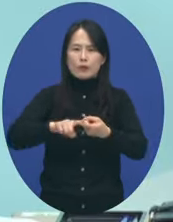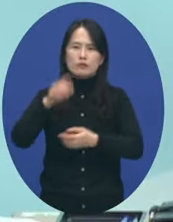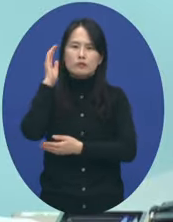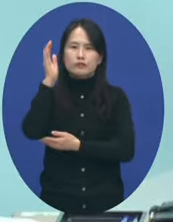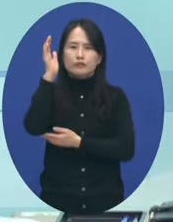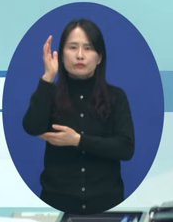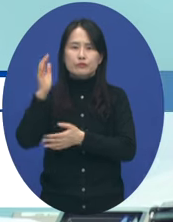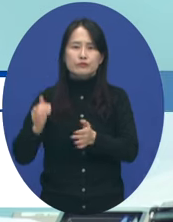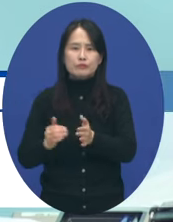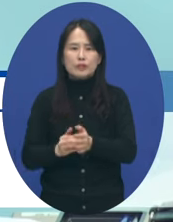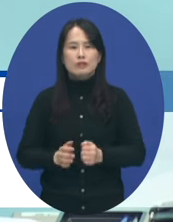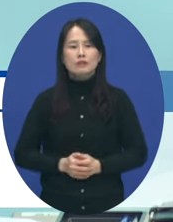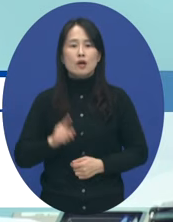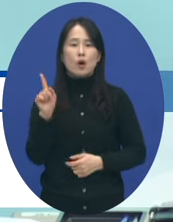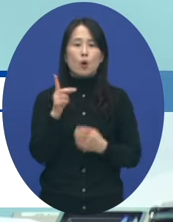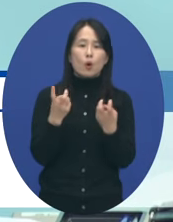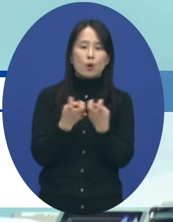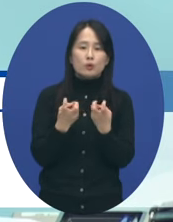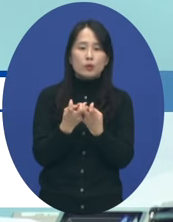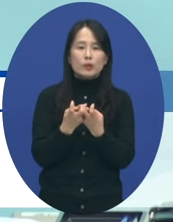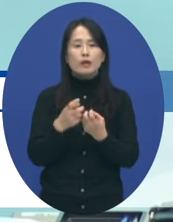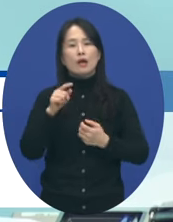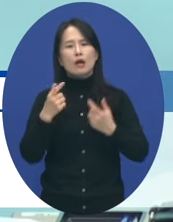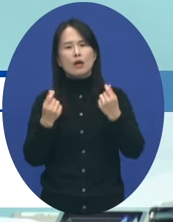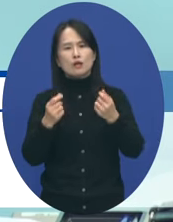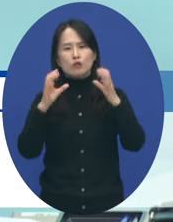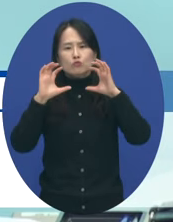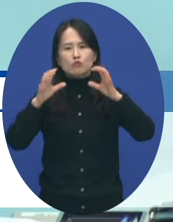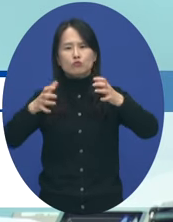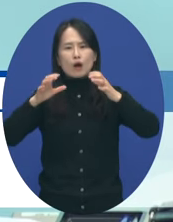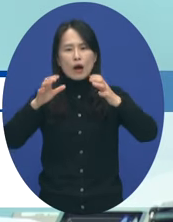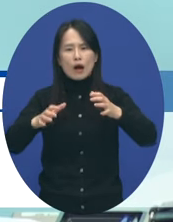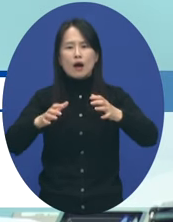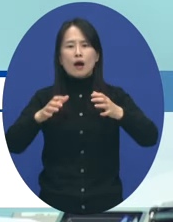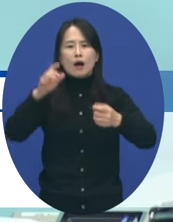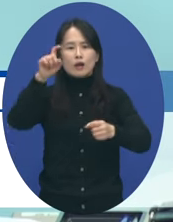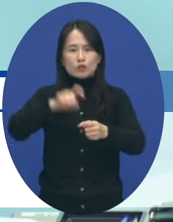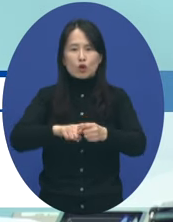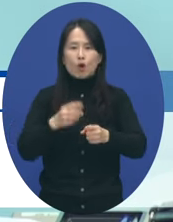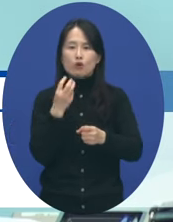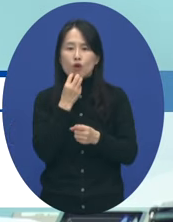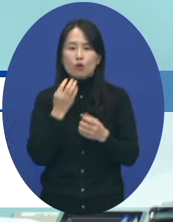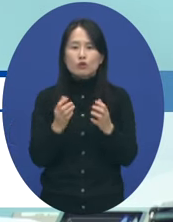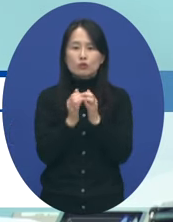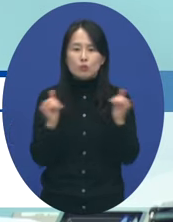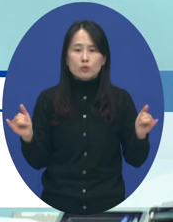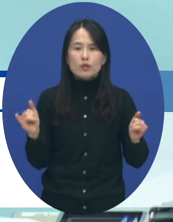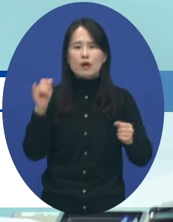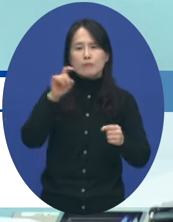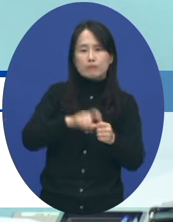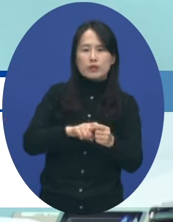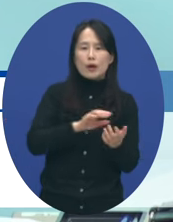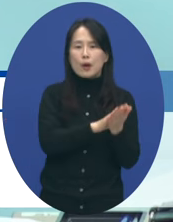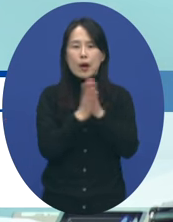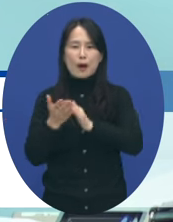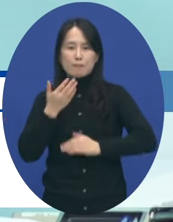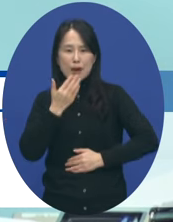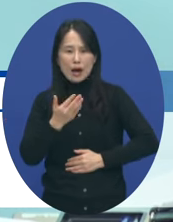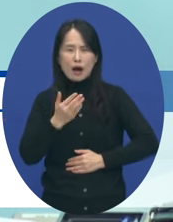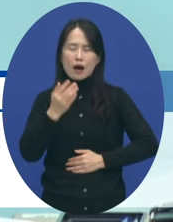진행됐습니다 어떻게함으로써 이런 국가적으로도 경기 도움인 들로서 변화할 수